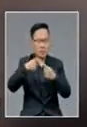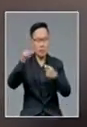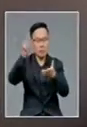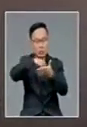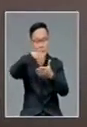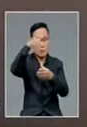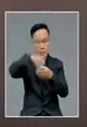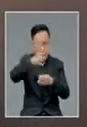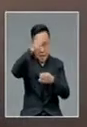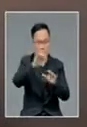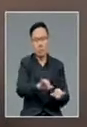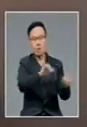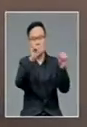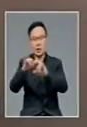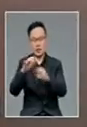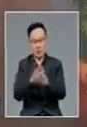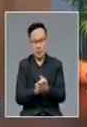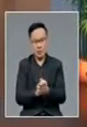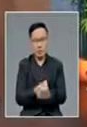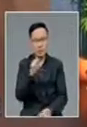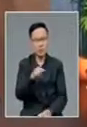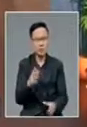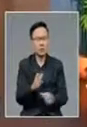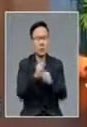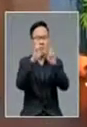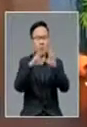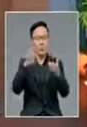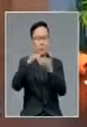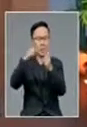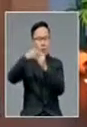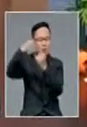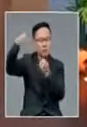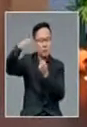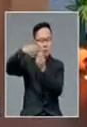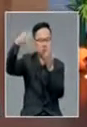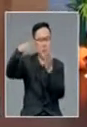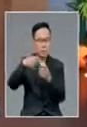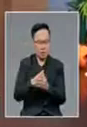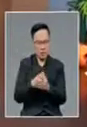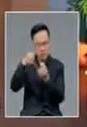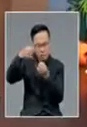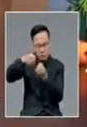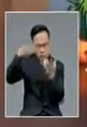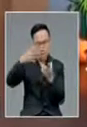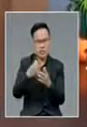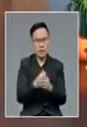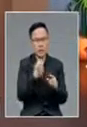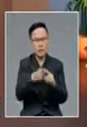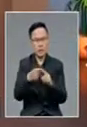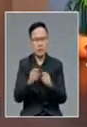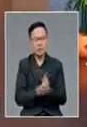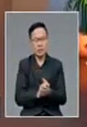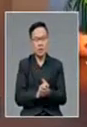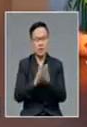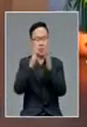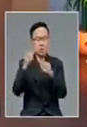สรุปก็คือว่าดูแล้วมีแนวโน้มว่าเป็นเรื่องของระบบไฟฟ้าที่ขัดข้องไม่ได้เกี่ยวข้องกับเรื่องของการแสดงสัญลักษณ์ใดๆทั้งสิ้น ไม่เกี่ยว